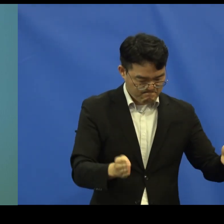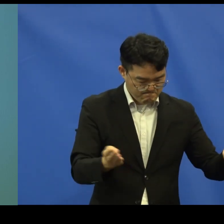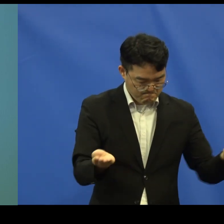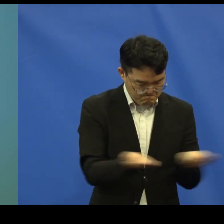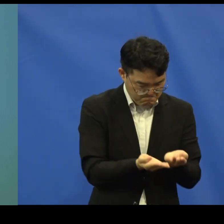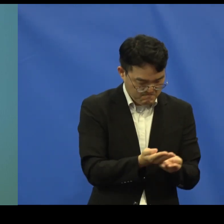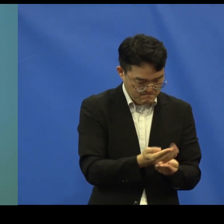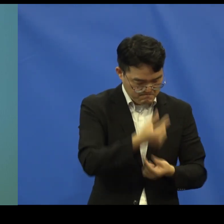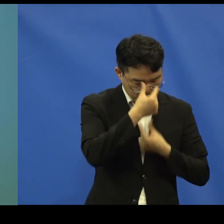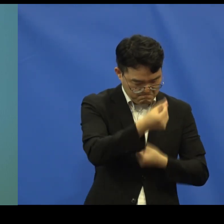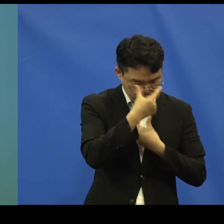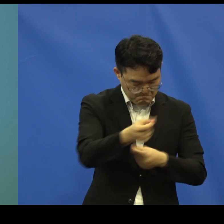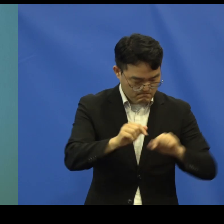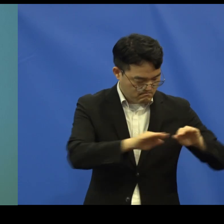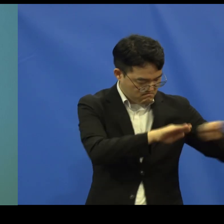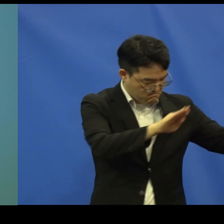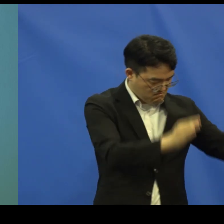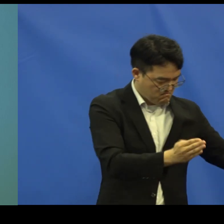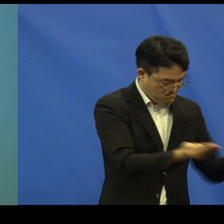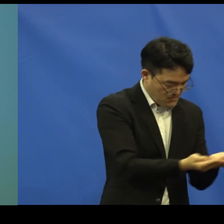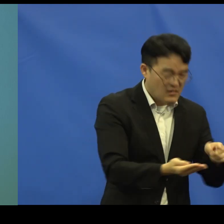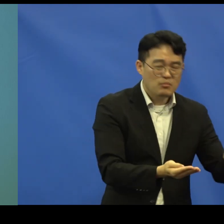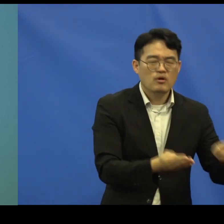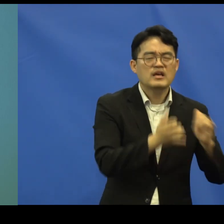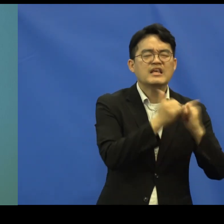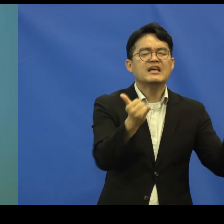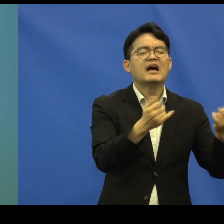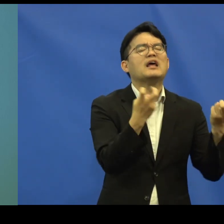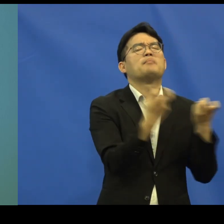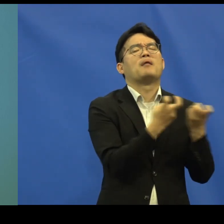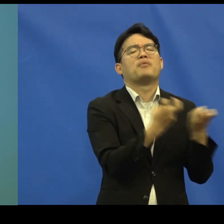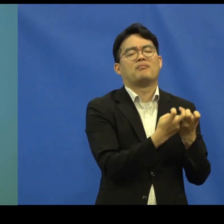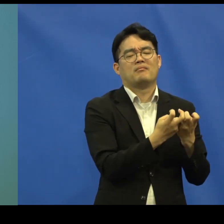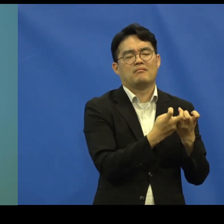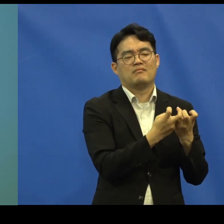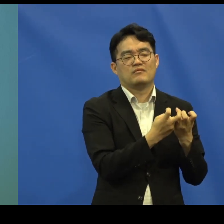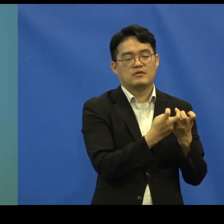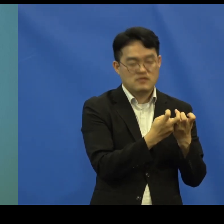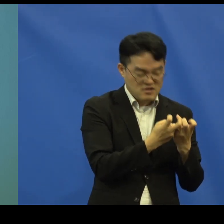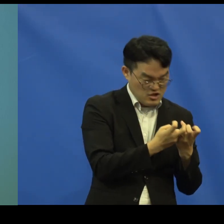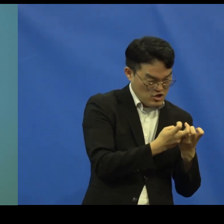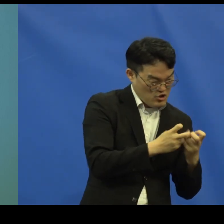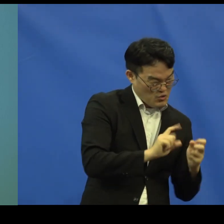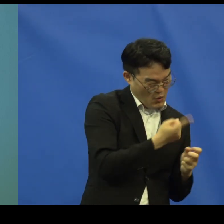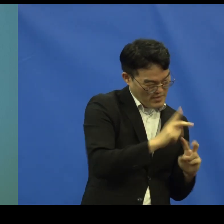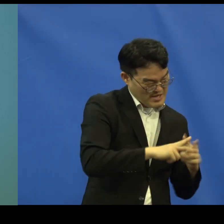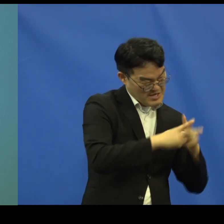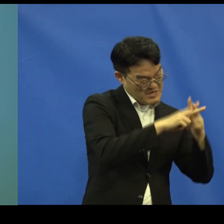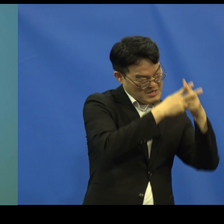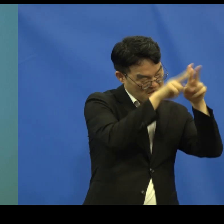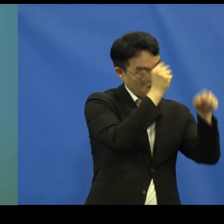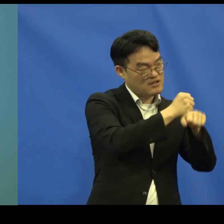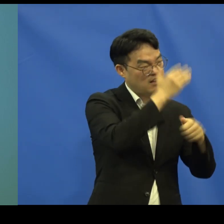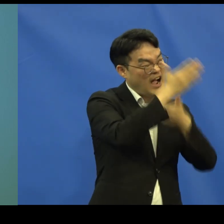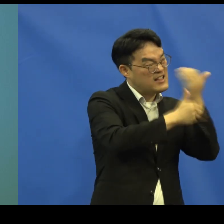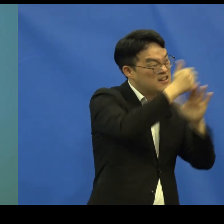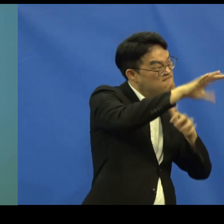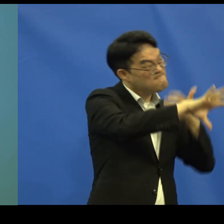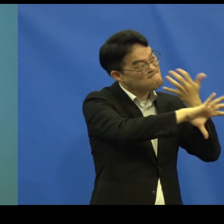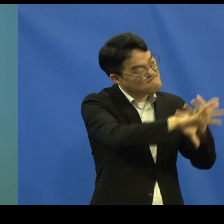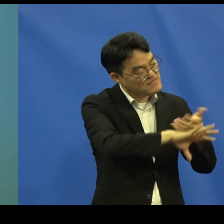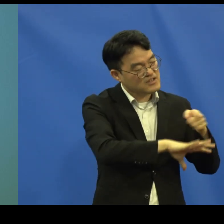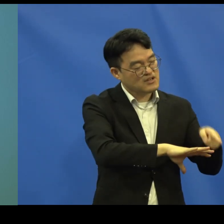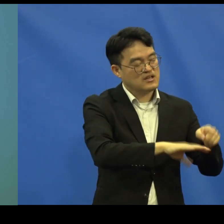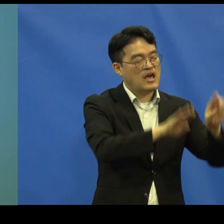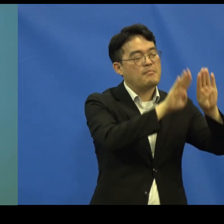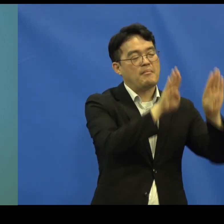인간의 지성으로 높은 탑을 쌓고 하나님을 반역하고 하나님을 예배하지 않는 거죠. 그런데 단을 쌓는